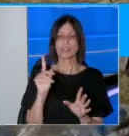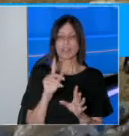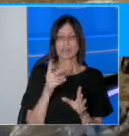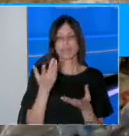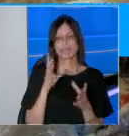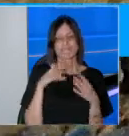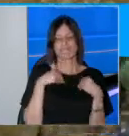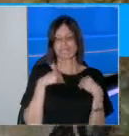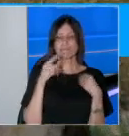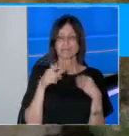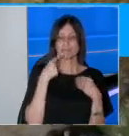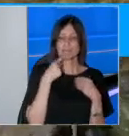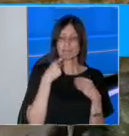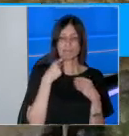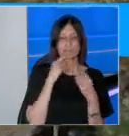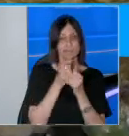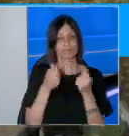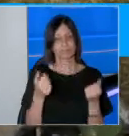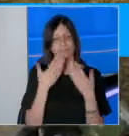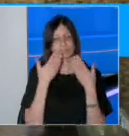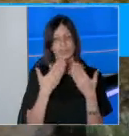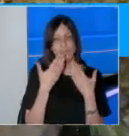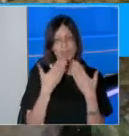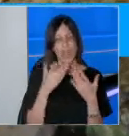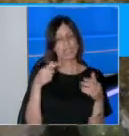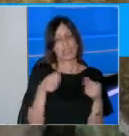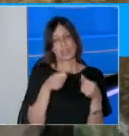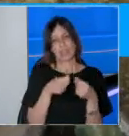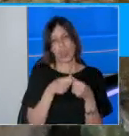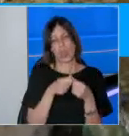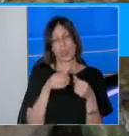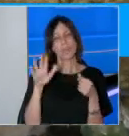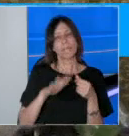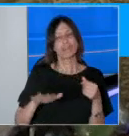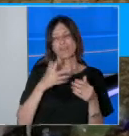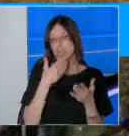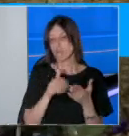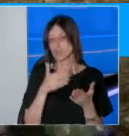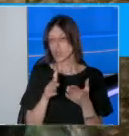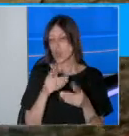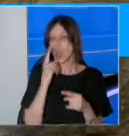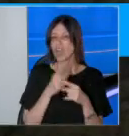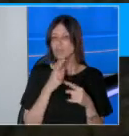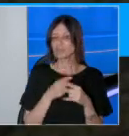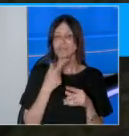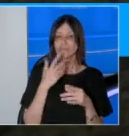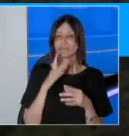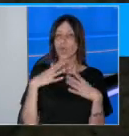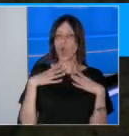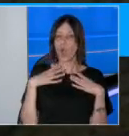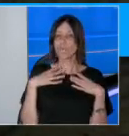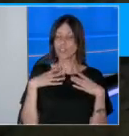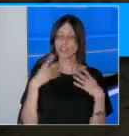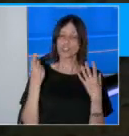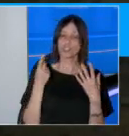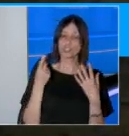מלמול פסוקים, ולכן זה הרבה מאוד תלוי ברשויות. אם הם ימשיכו להקפיד על חופש הגישה של